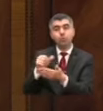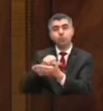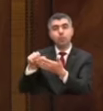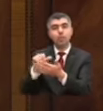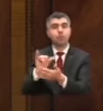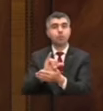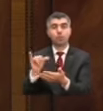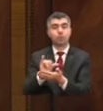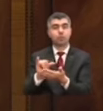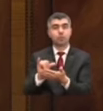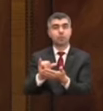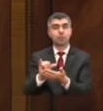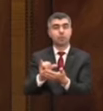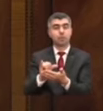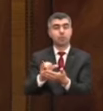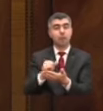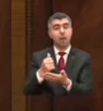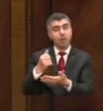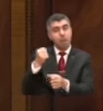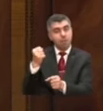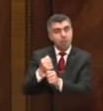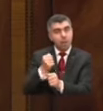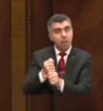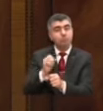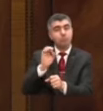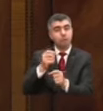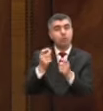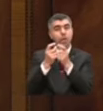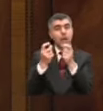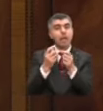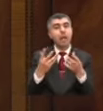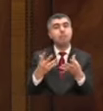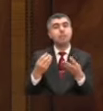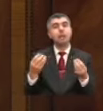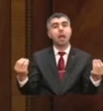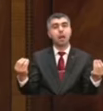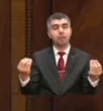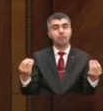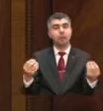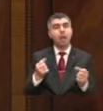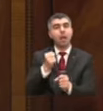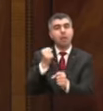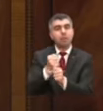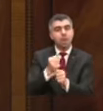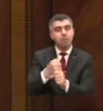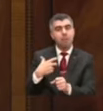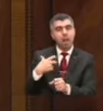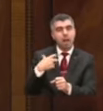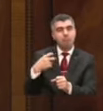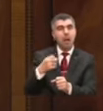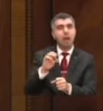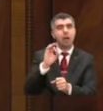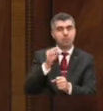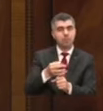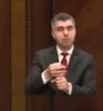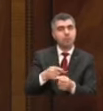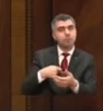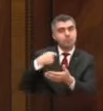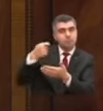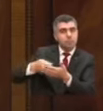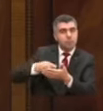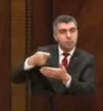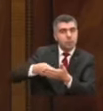في الوزاره وفي الحكومه باش تشتغل عندها عده شركات الان كتشتغل وعده شركات بدات كتربح وبها باش كيتخلصوا